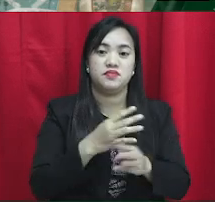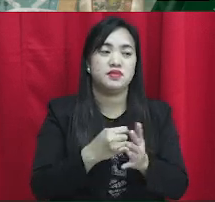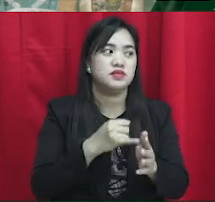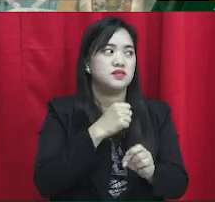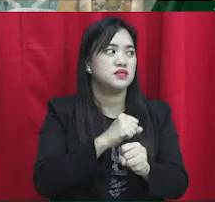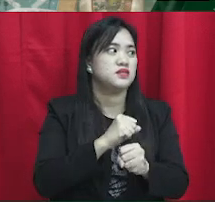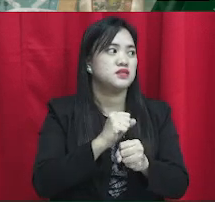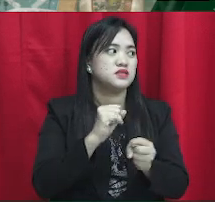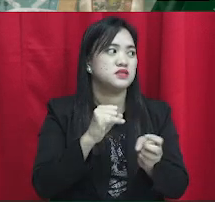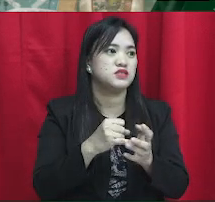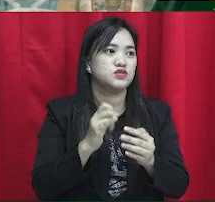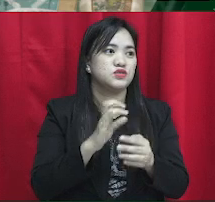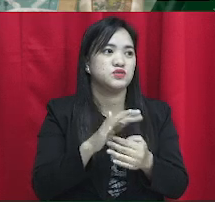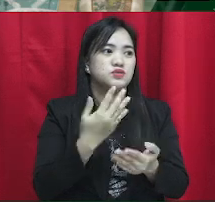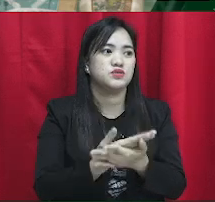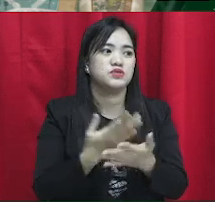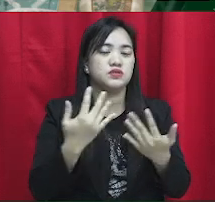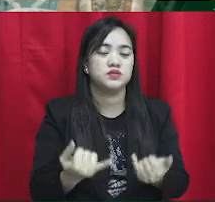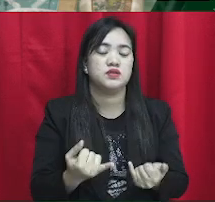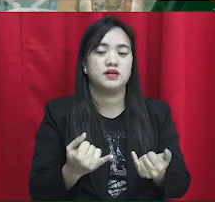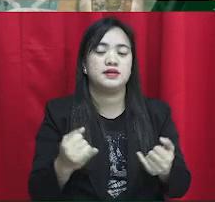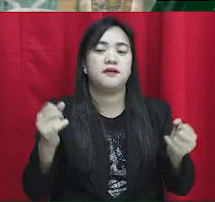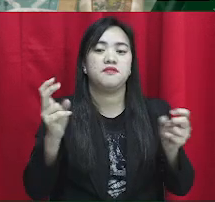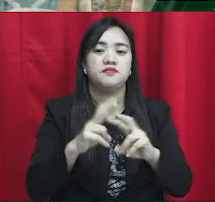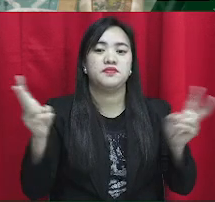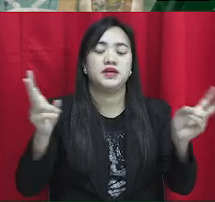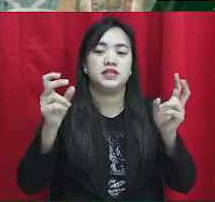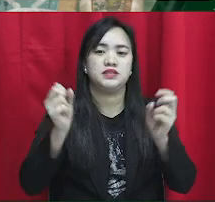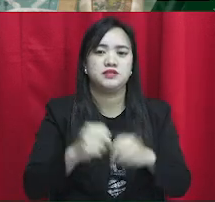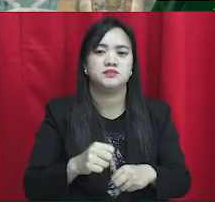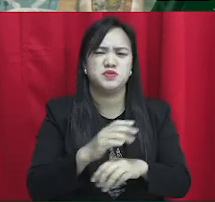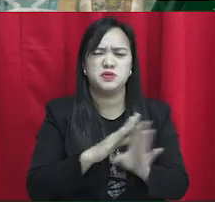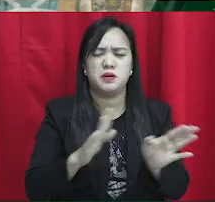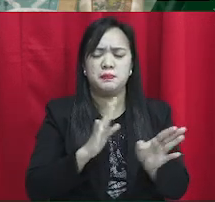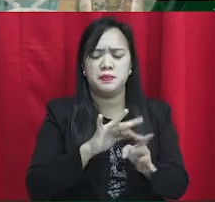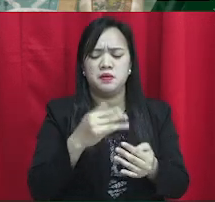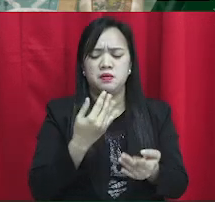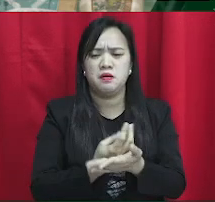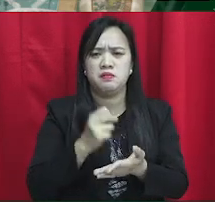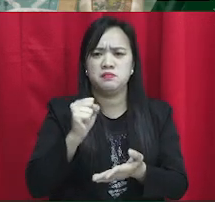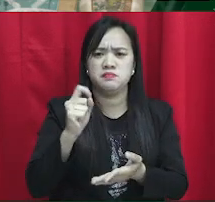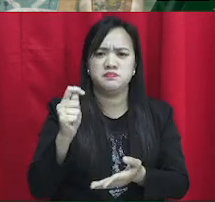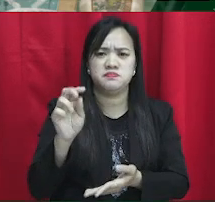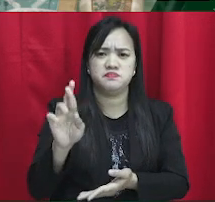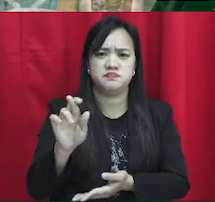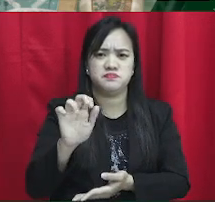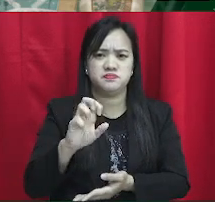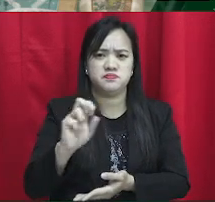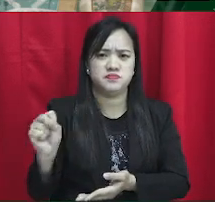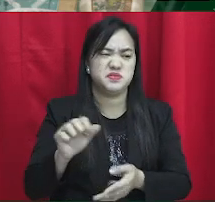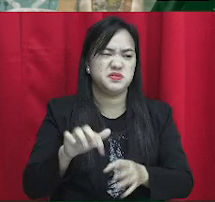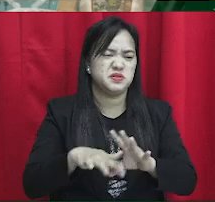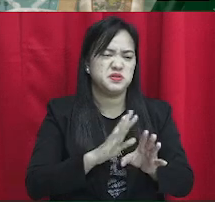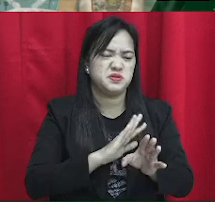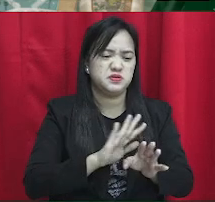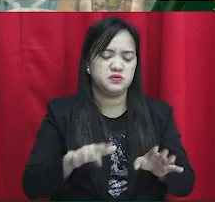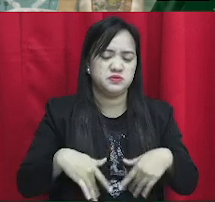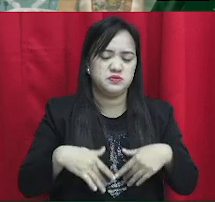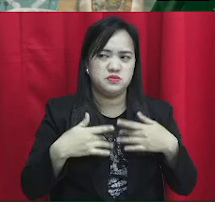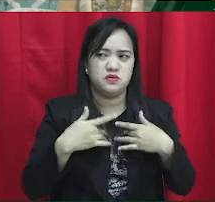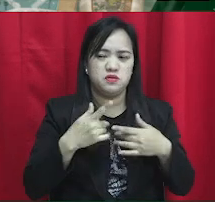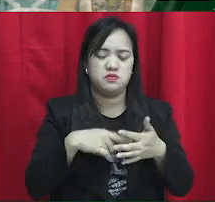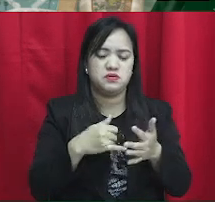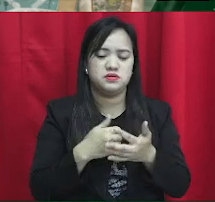kung ano lang yung meron, tapos hindi ko na ini-stress yung sarili ko nga. Sinabi ko last time na, nag-iisip pa tayo ng ano bang